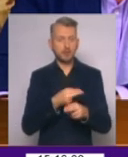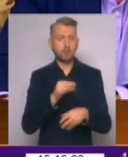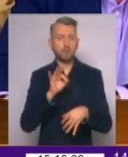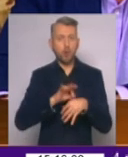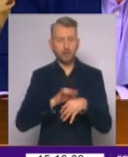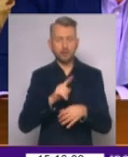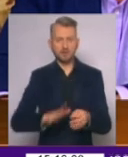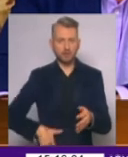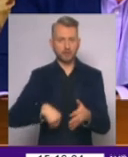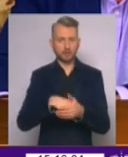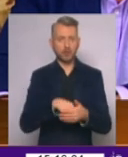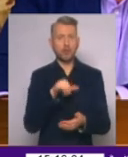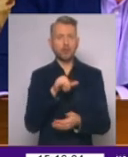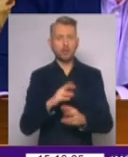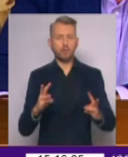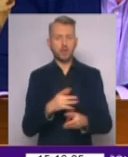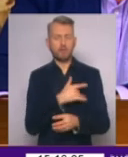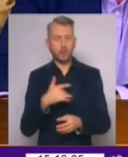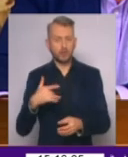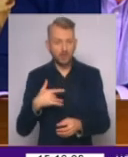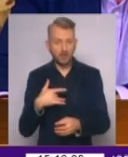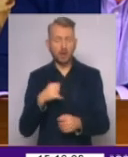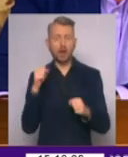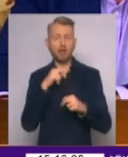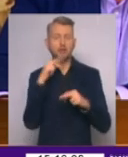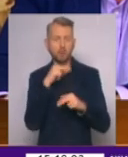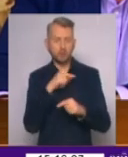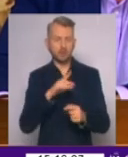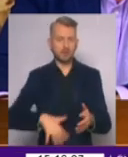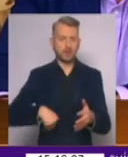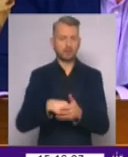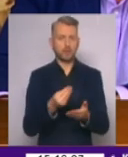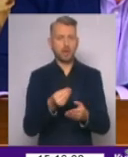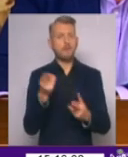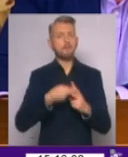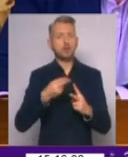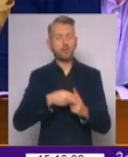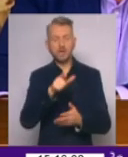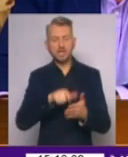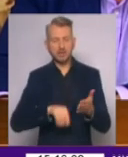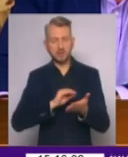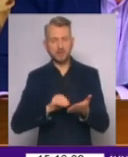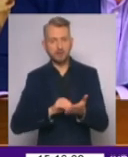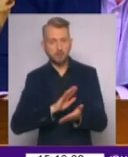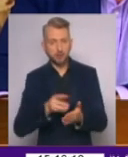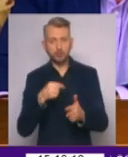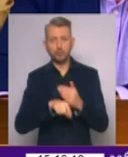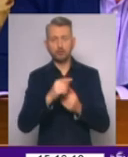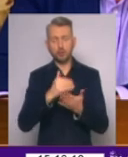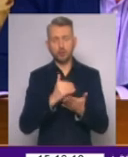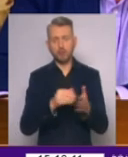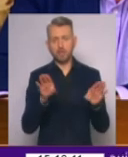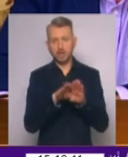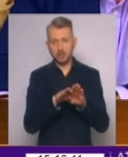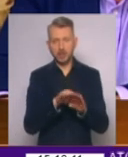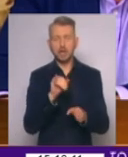нього бронхопневмонія, антибіотики за власні кошти. Пільгових рецептів не виписують, бо програму цю прикрили, сказали. І